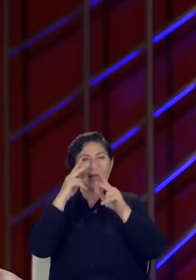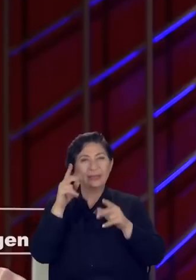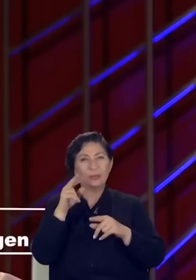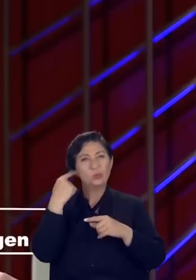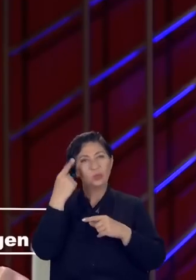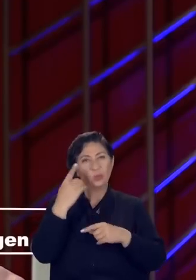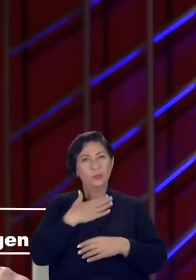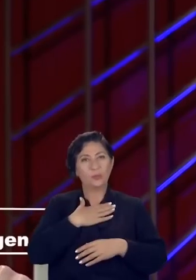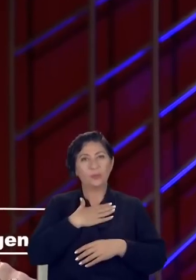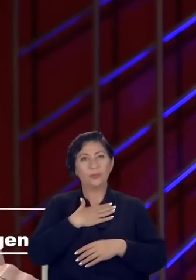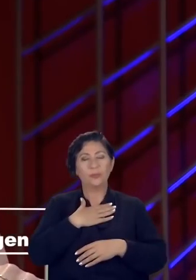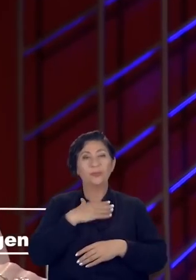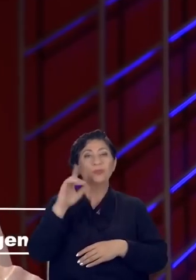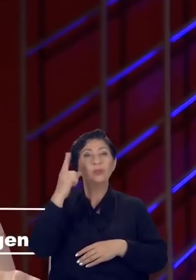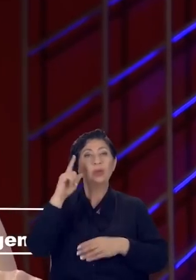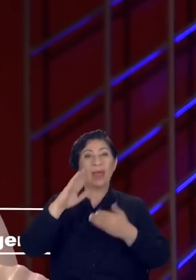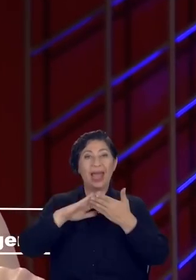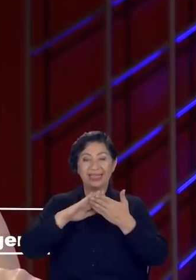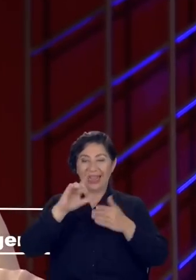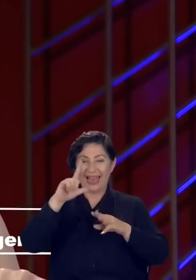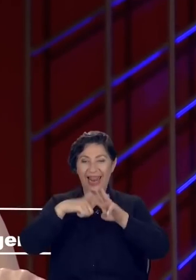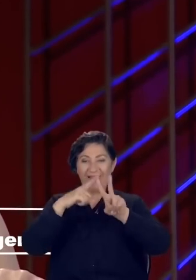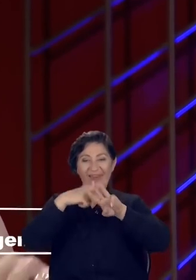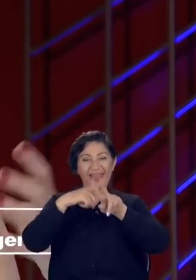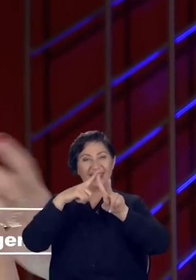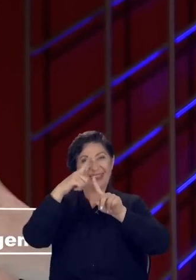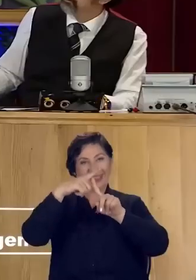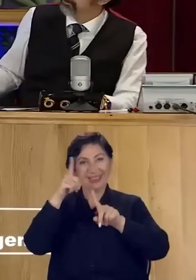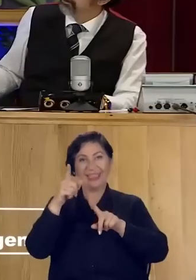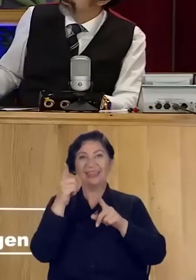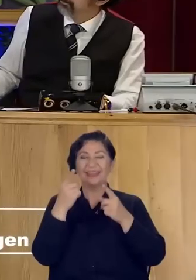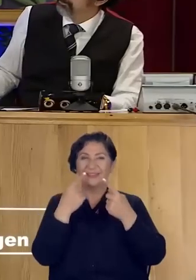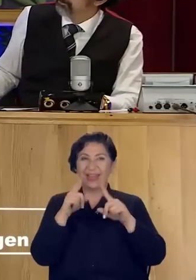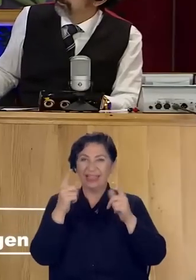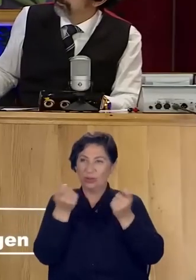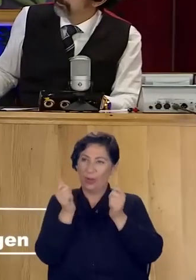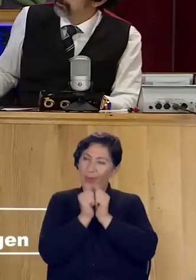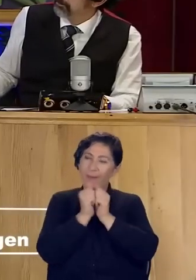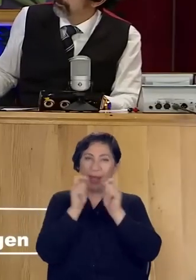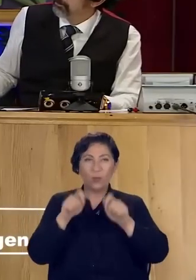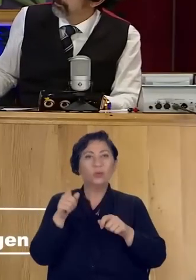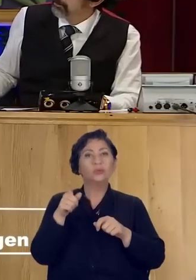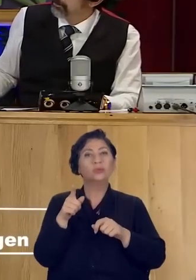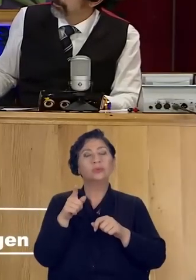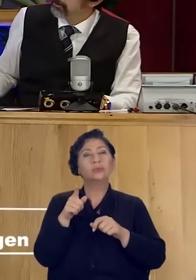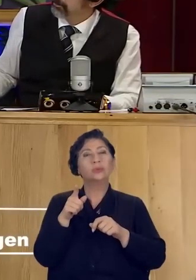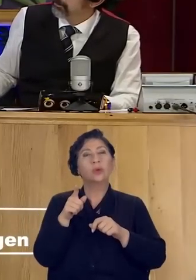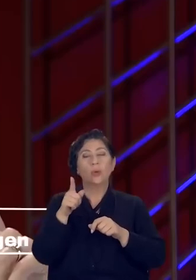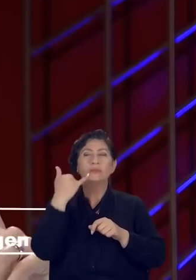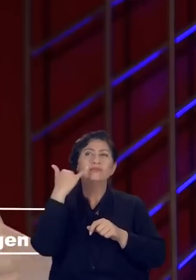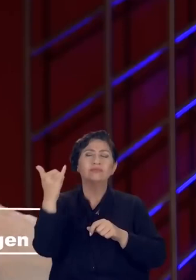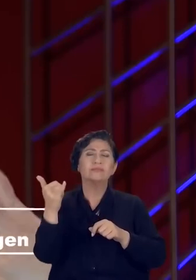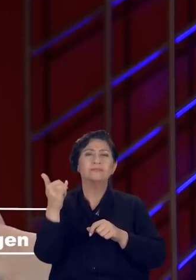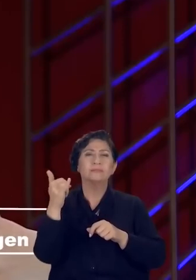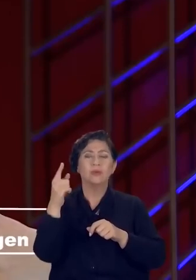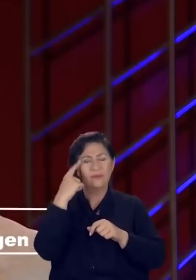oydu. Yönetmen arkadaşım Levent Sevi var. Onunla çeşitli işler yapıyoruz, bir araya geliyoruz. Onu aradım